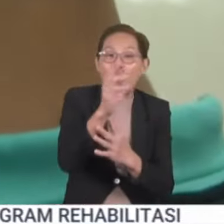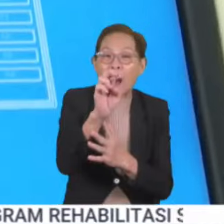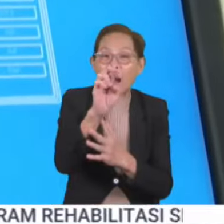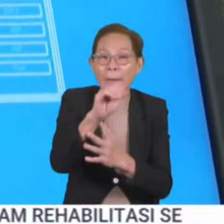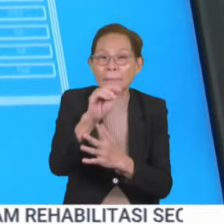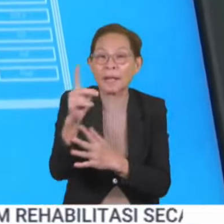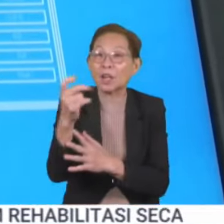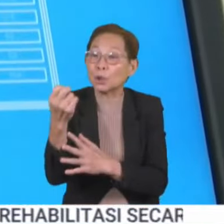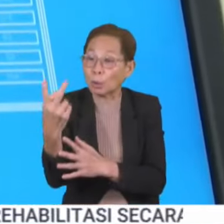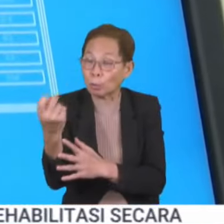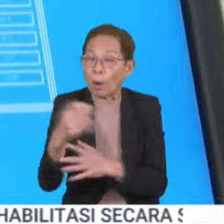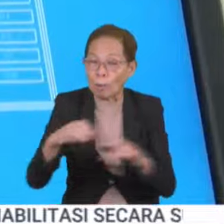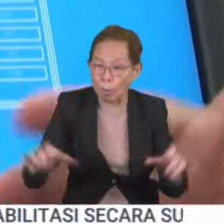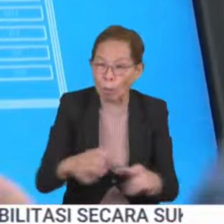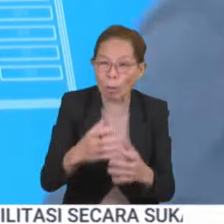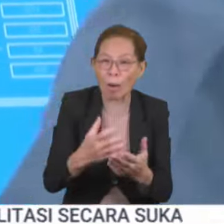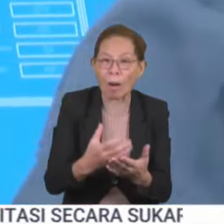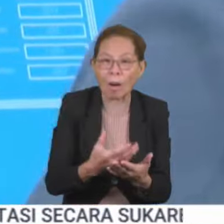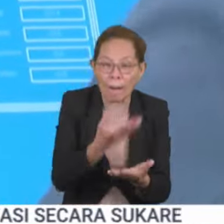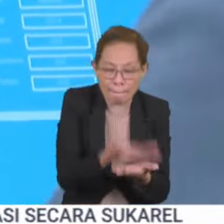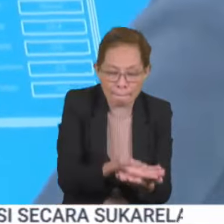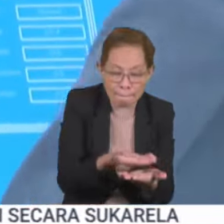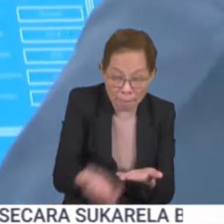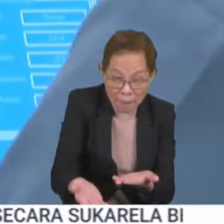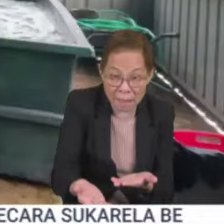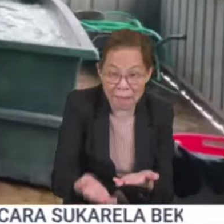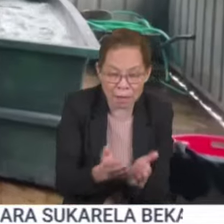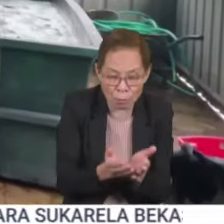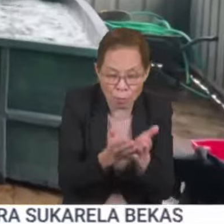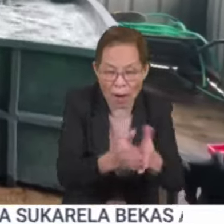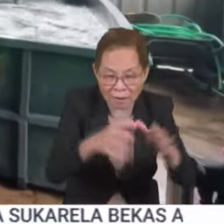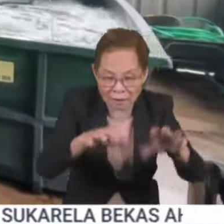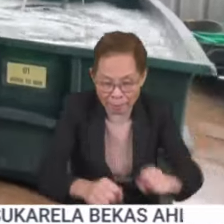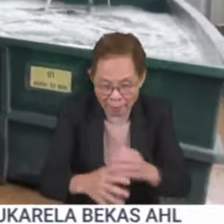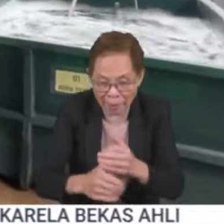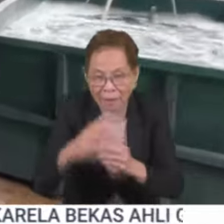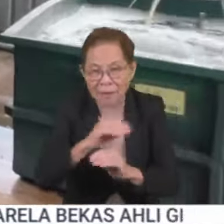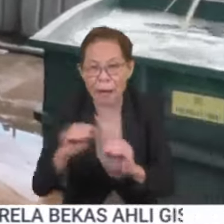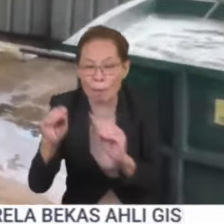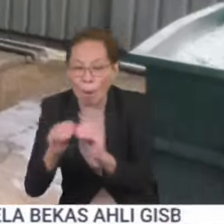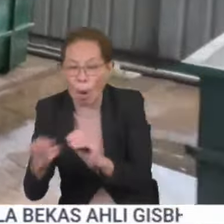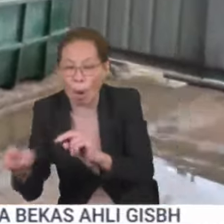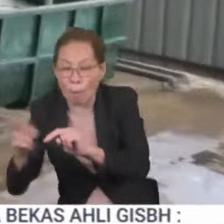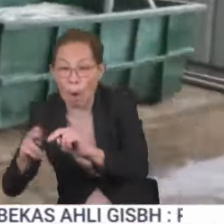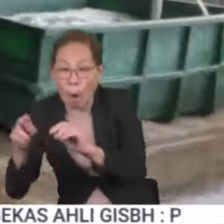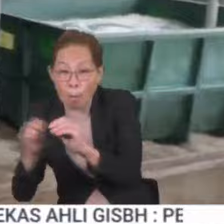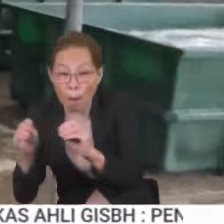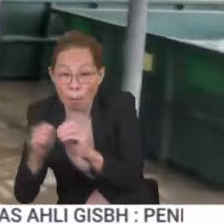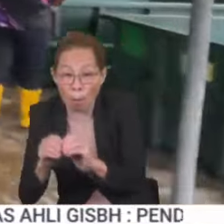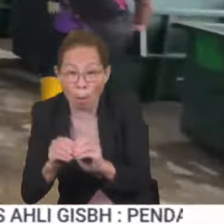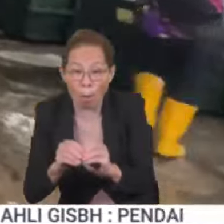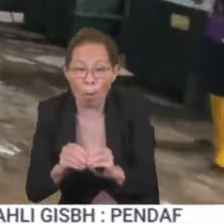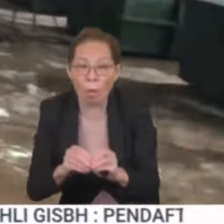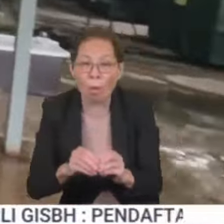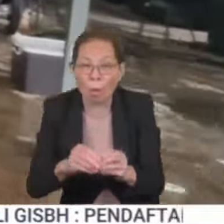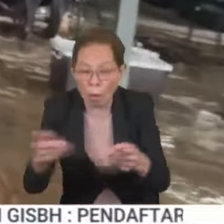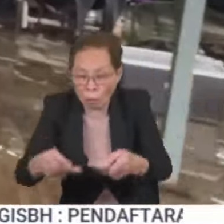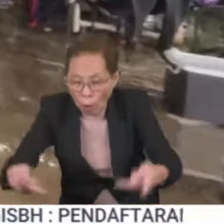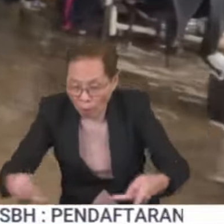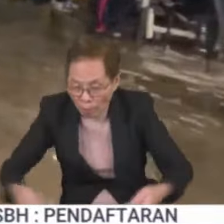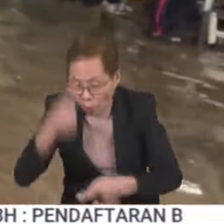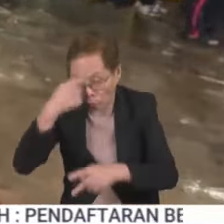ke-12. Antaranya membuat perolehan satu vessel penangkapan ikan serta peningkatan kemudahan kapasiti infrastruktur kolam